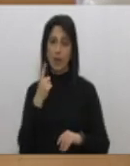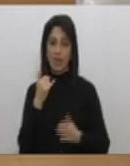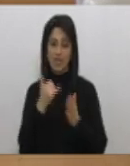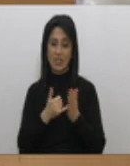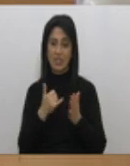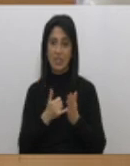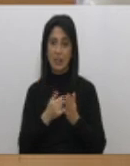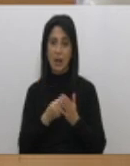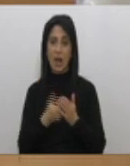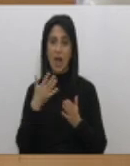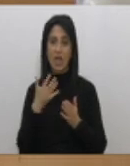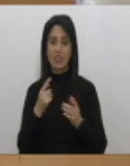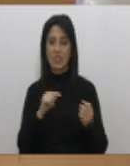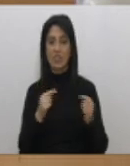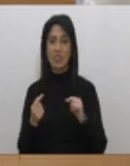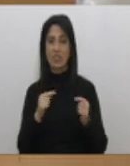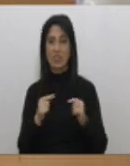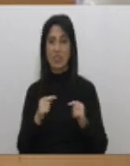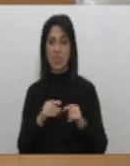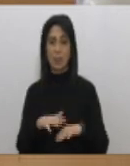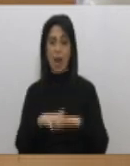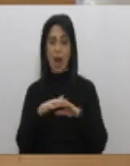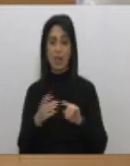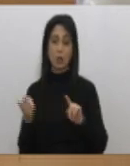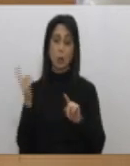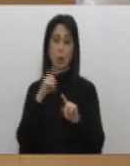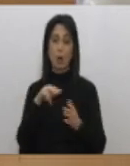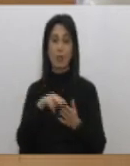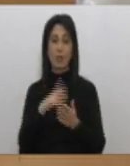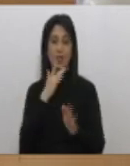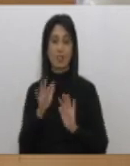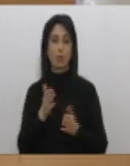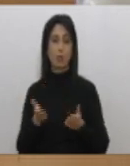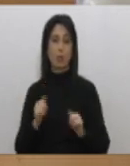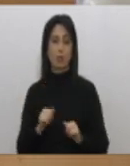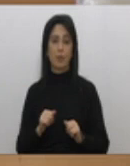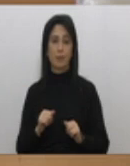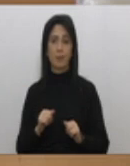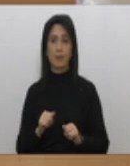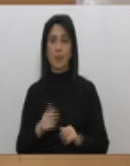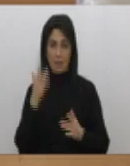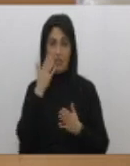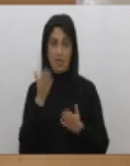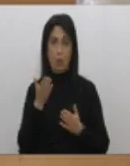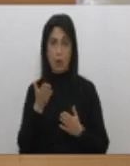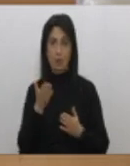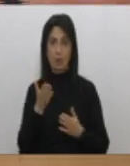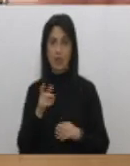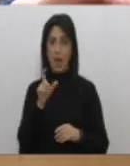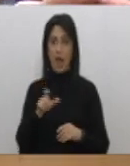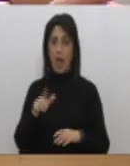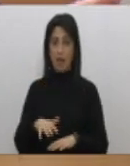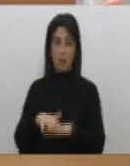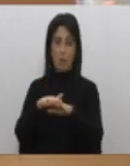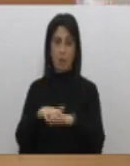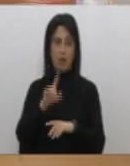საწვავის გაძვირების საწინააღმდეგო აქციების უკან დგას ნაციონალური მოძრაობა. აი წარმოგიდგენიათ, ადამიანები